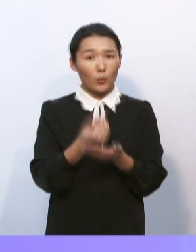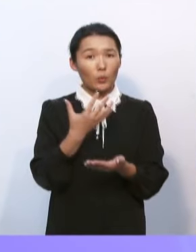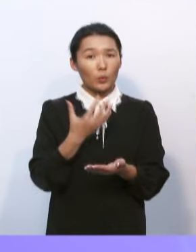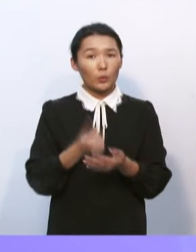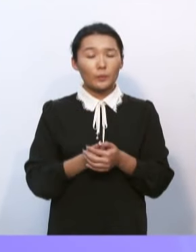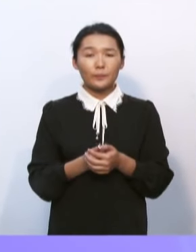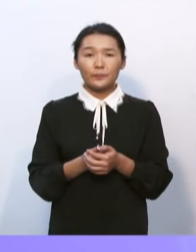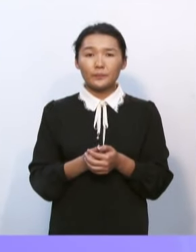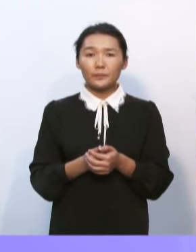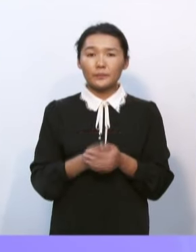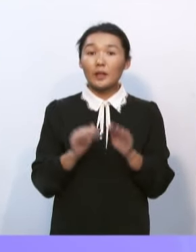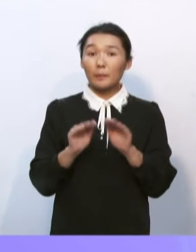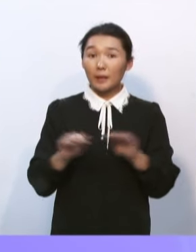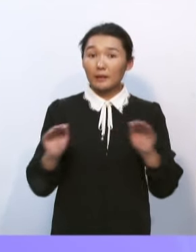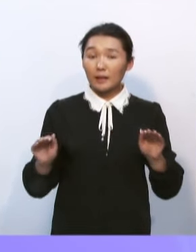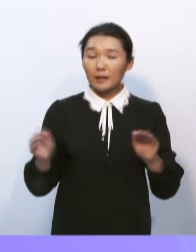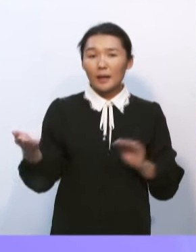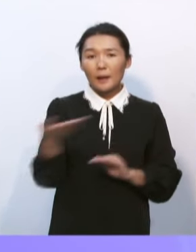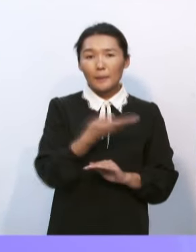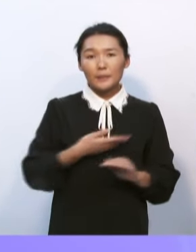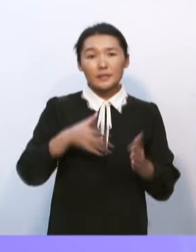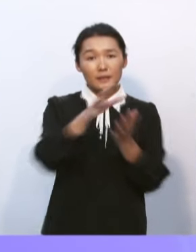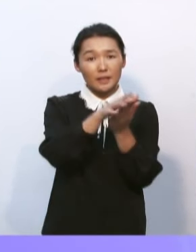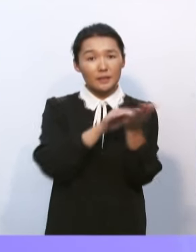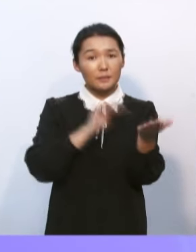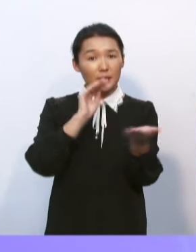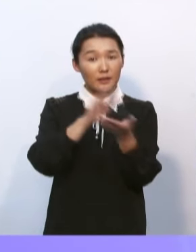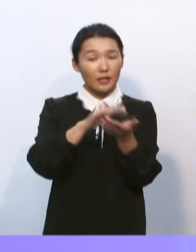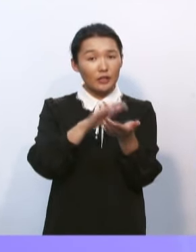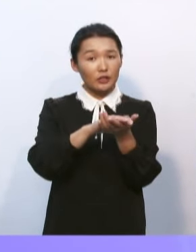балдар, биз текст менен тааныштык.